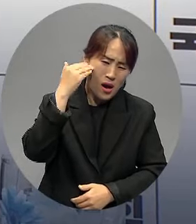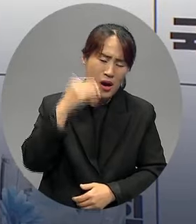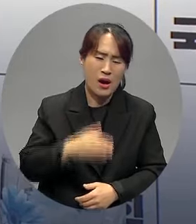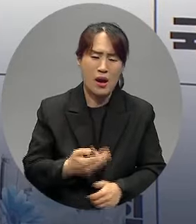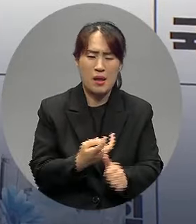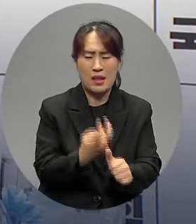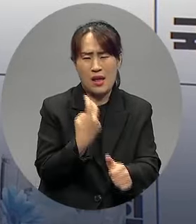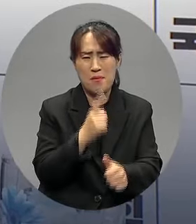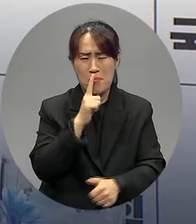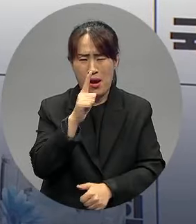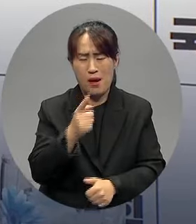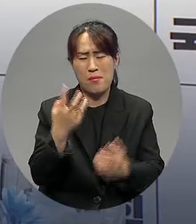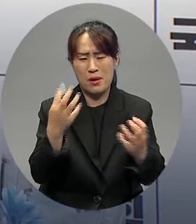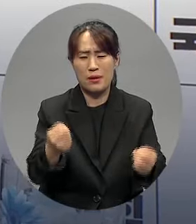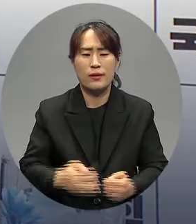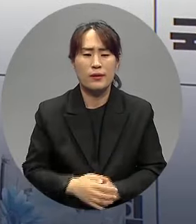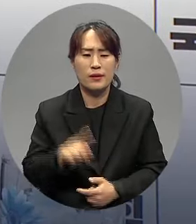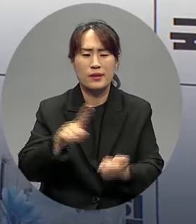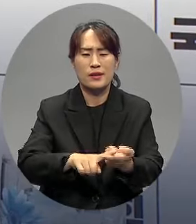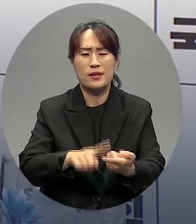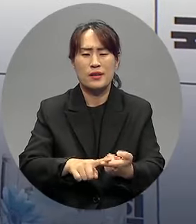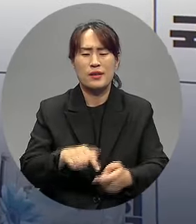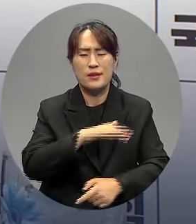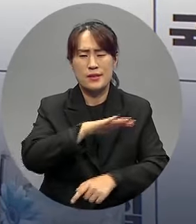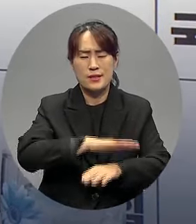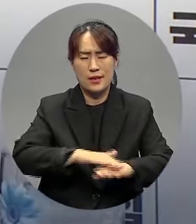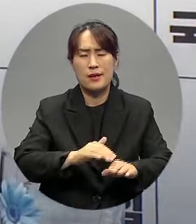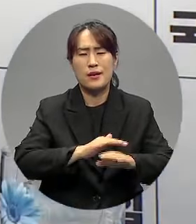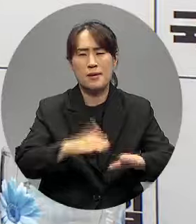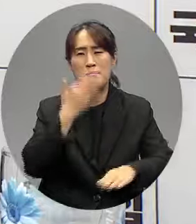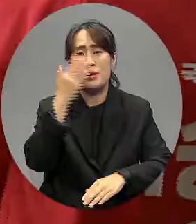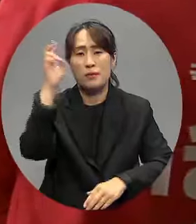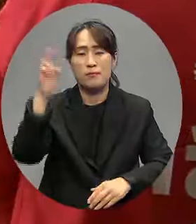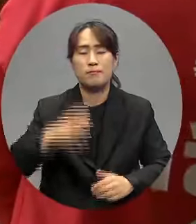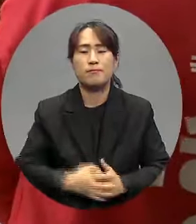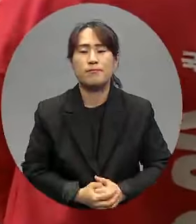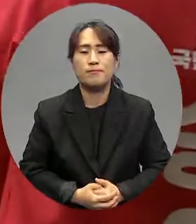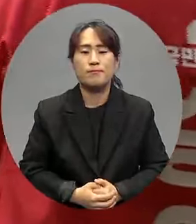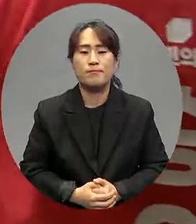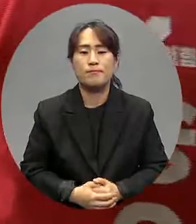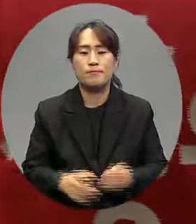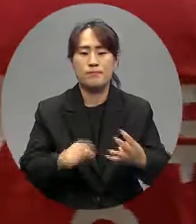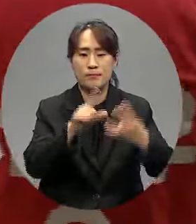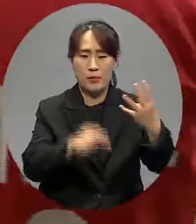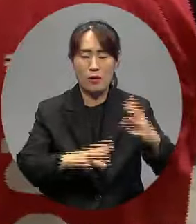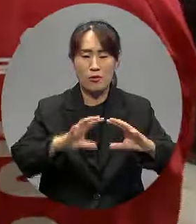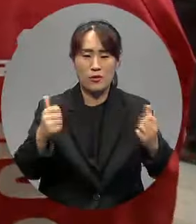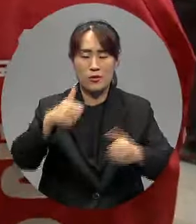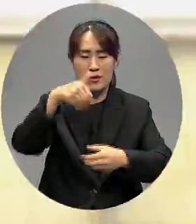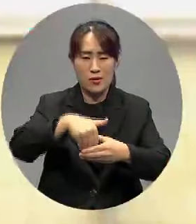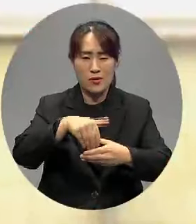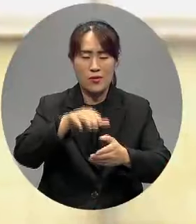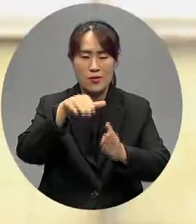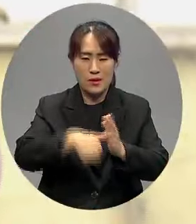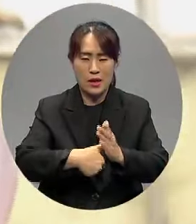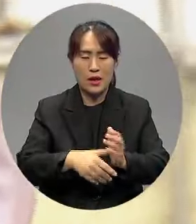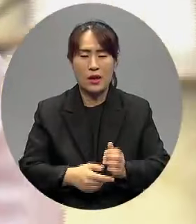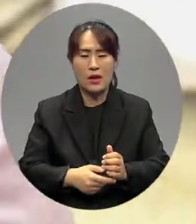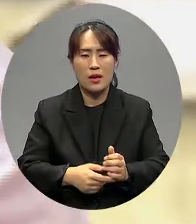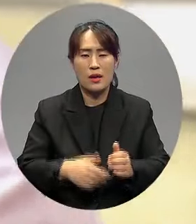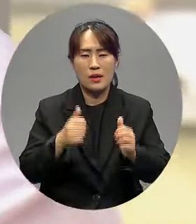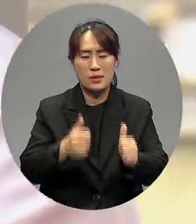탄핵이라든지 그런 걸로 가고 있습니다. 그래서 그런 부분에 대해서 잘 대응하지 않을까. 지난 4월 총선에서 엄중한 심판을